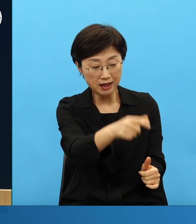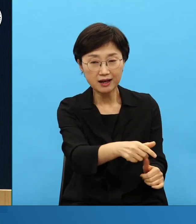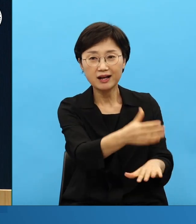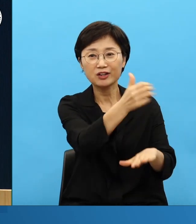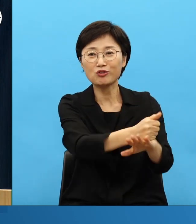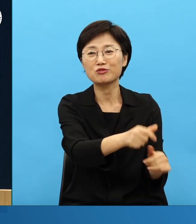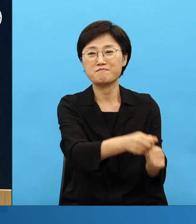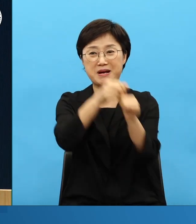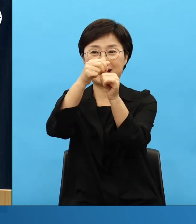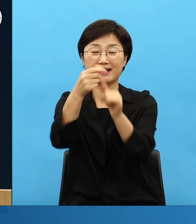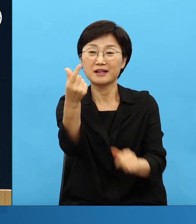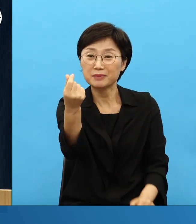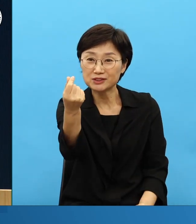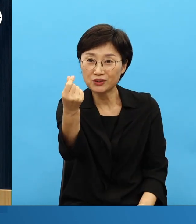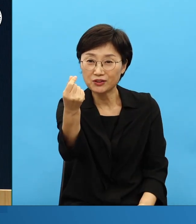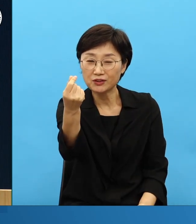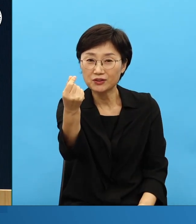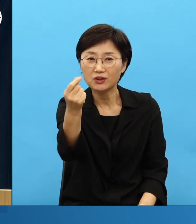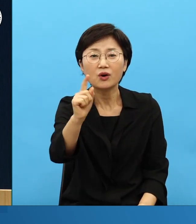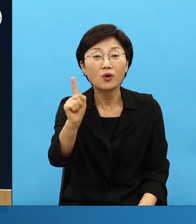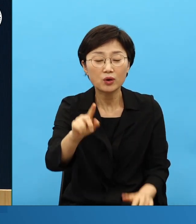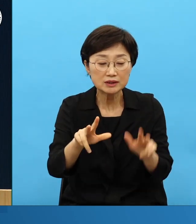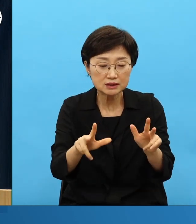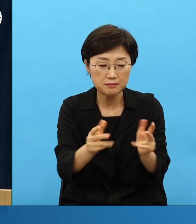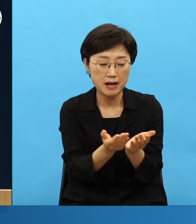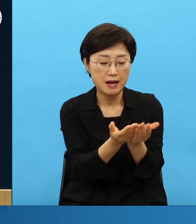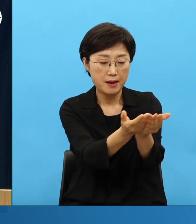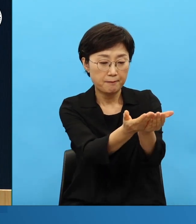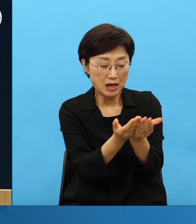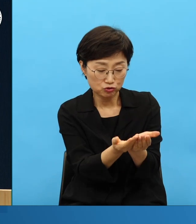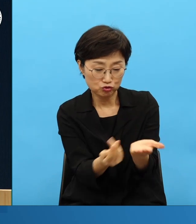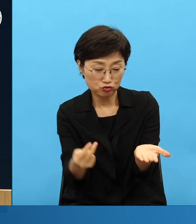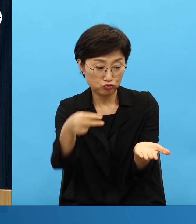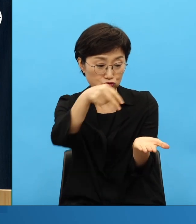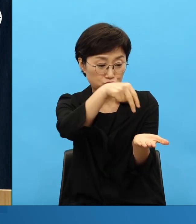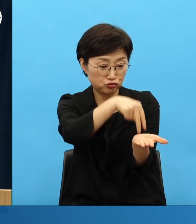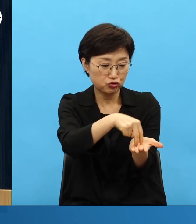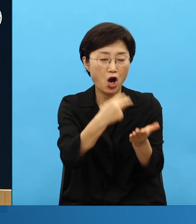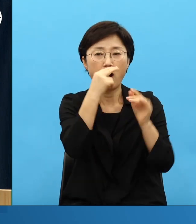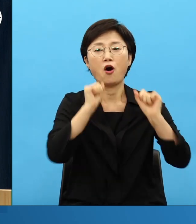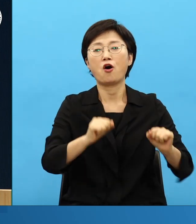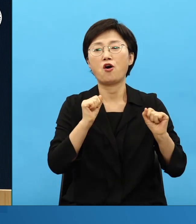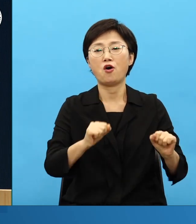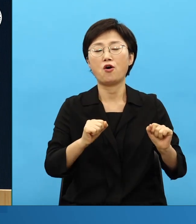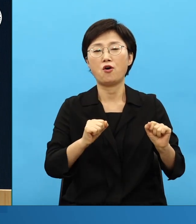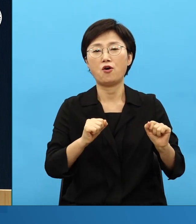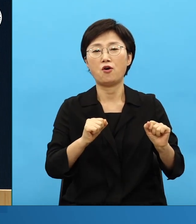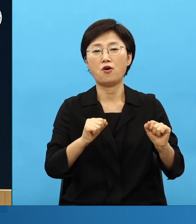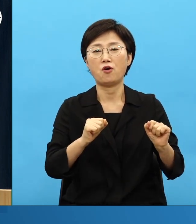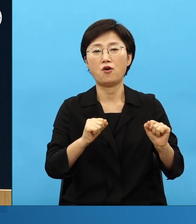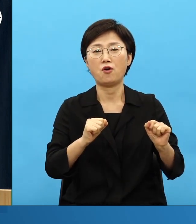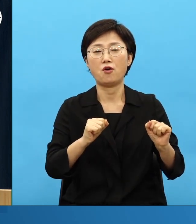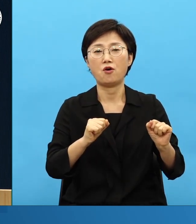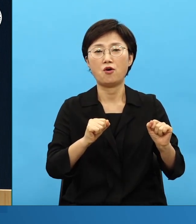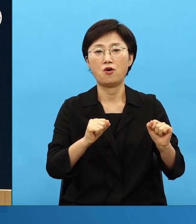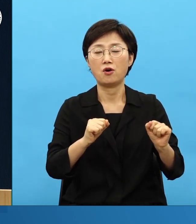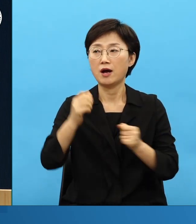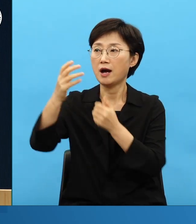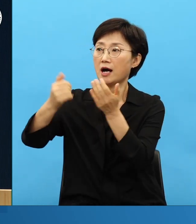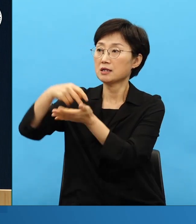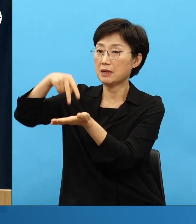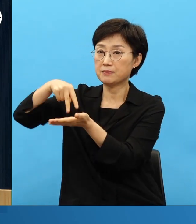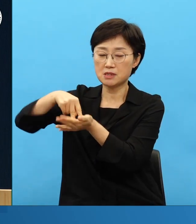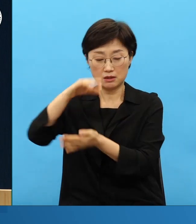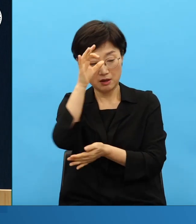now. 그래서 방주 안에 들어오기만 하면 산다. And that's why at that time God said, just come into the ark and you will live. 하나님 사랑의 입장에서 볼 때